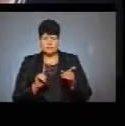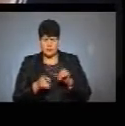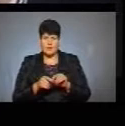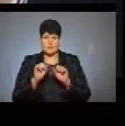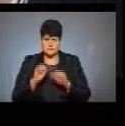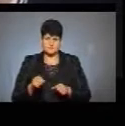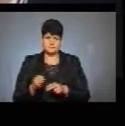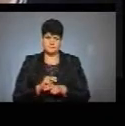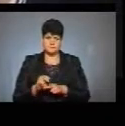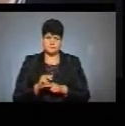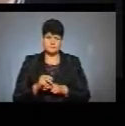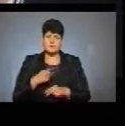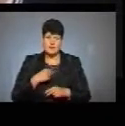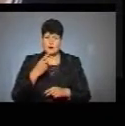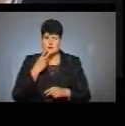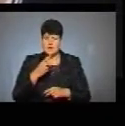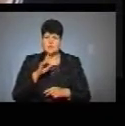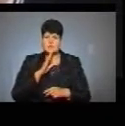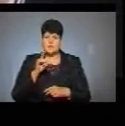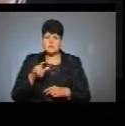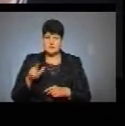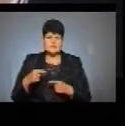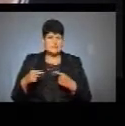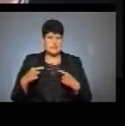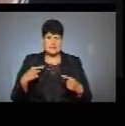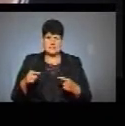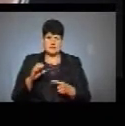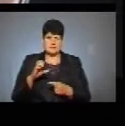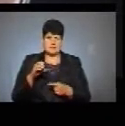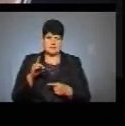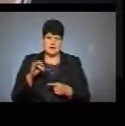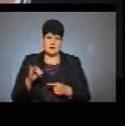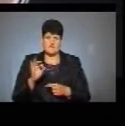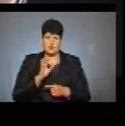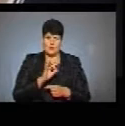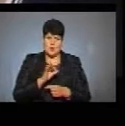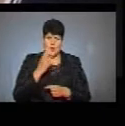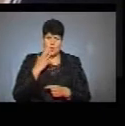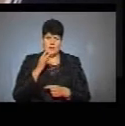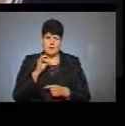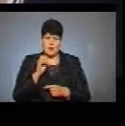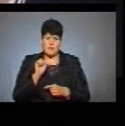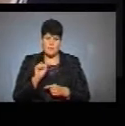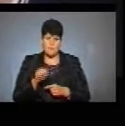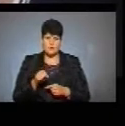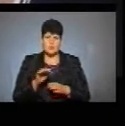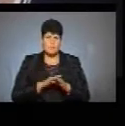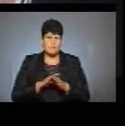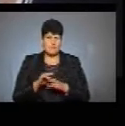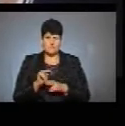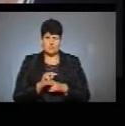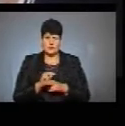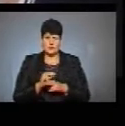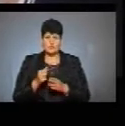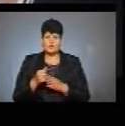виліковним. Я бачив пацієнток з різними стадіями. Від нуля, коли рак можна повністю вилікувати,